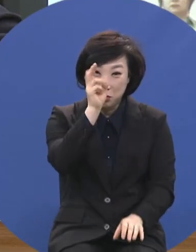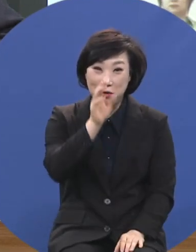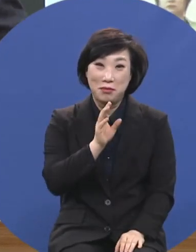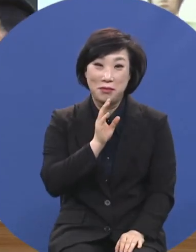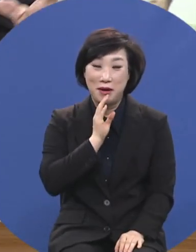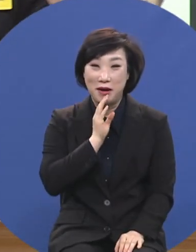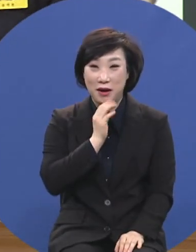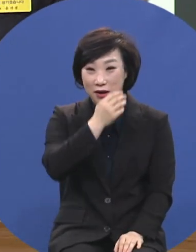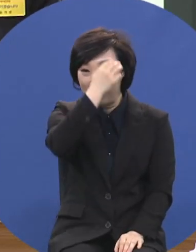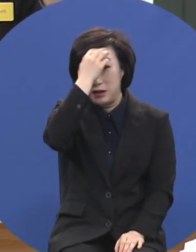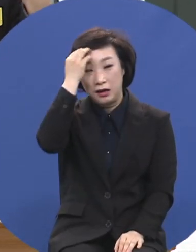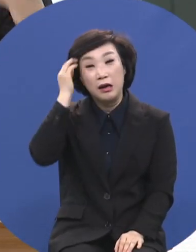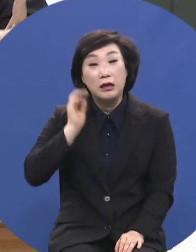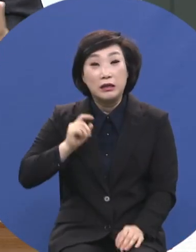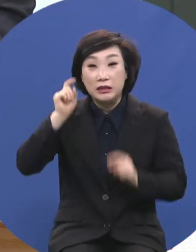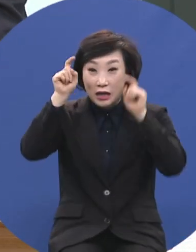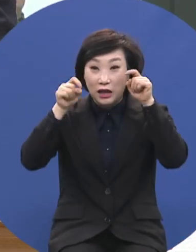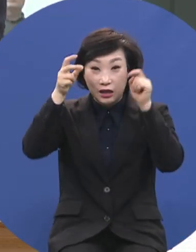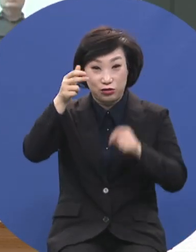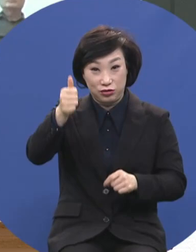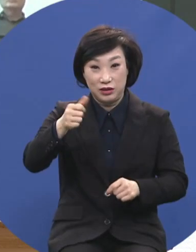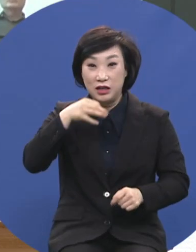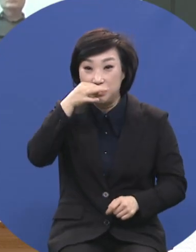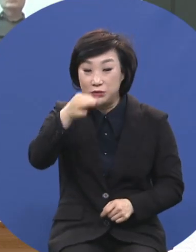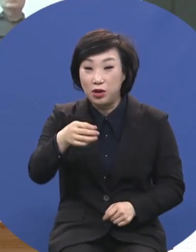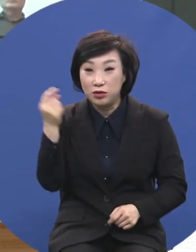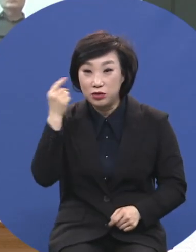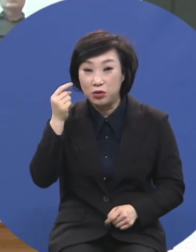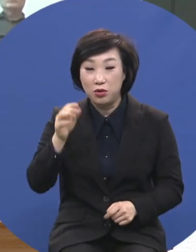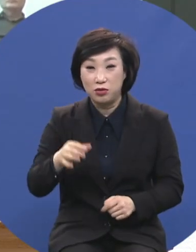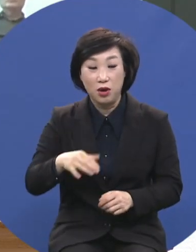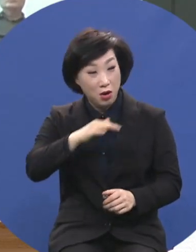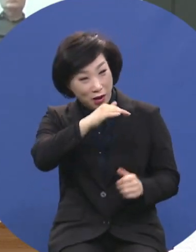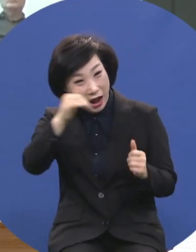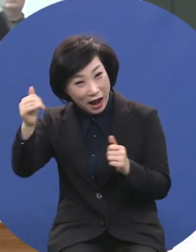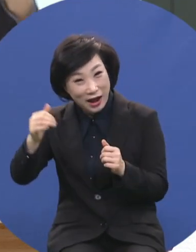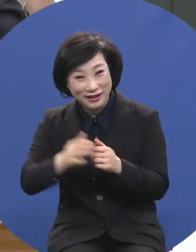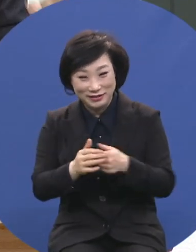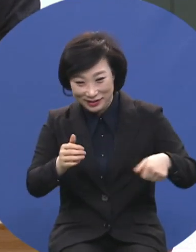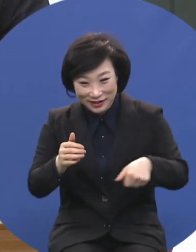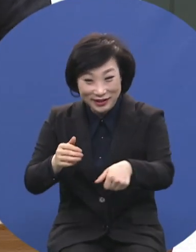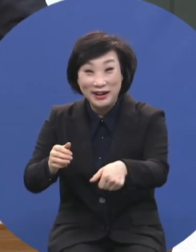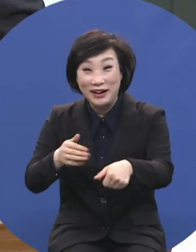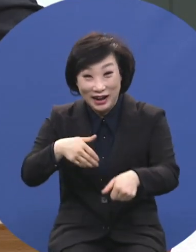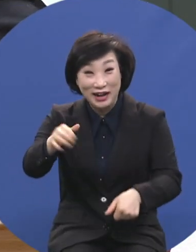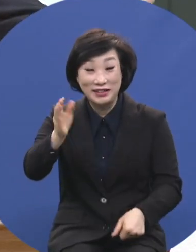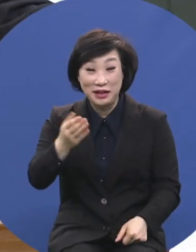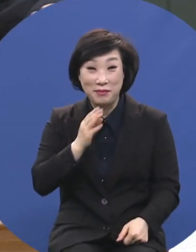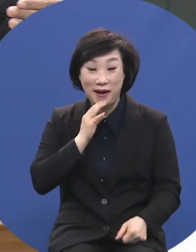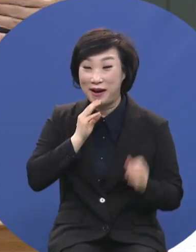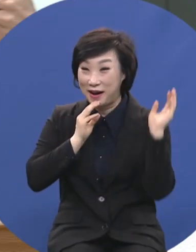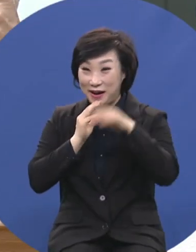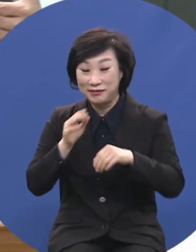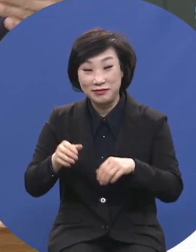없어집니다. 목자의 음성을 듣고 목자가 오라면 오고 가자면 가고